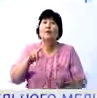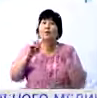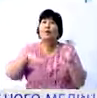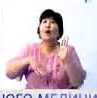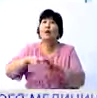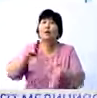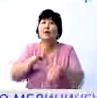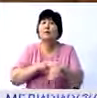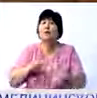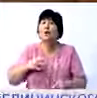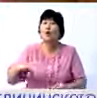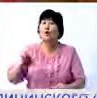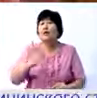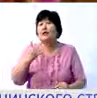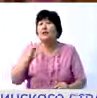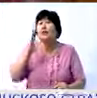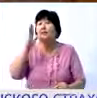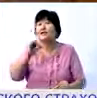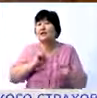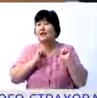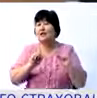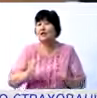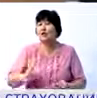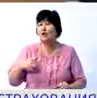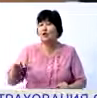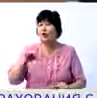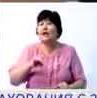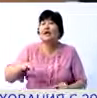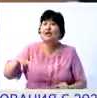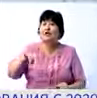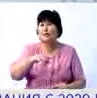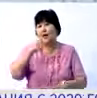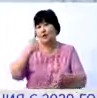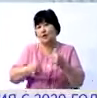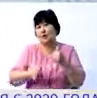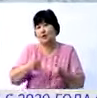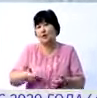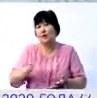лучшим участковым области. Теперь ему предстоит защитить честь области на республиканском